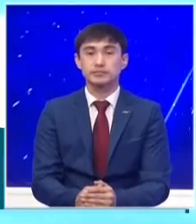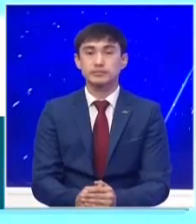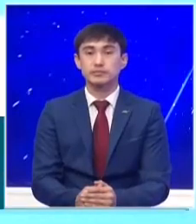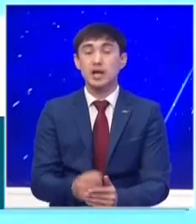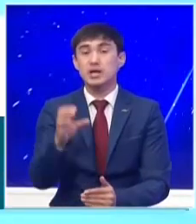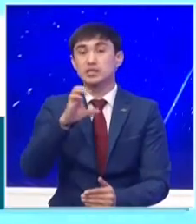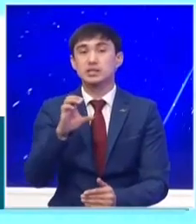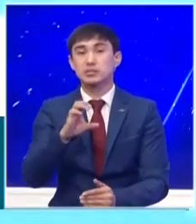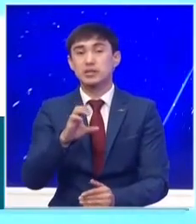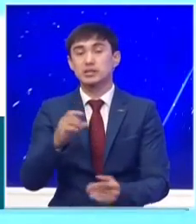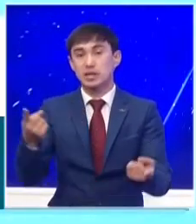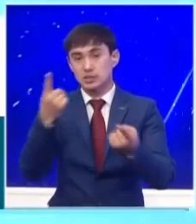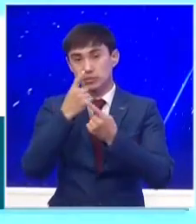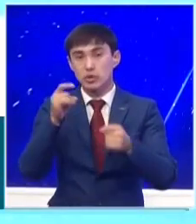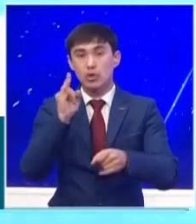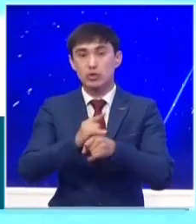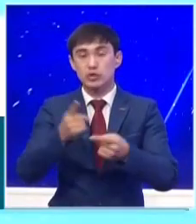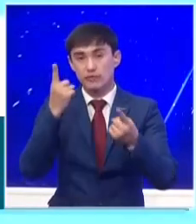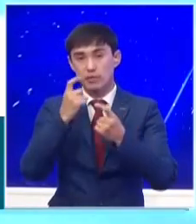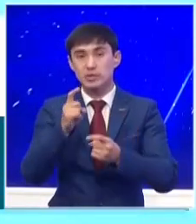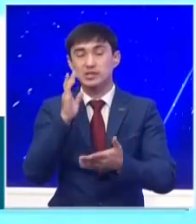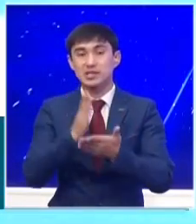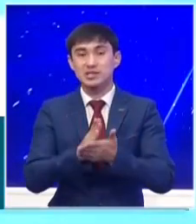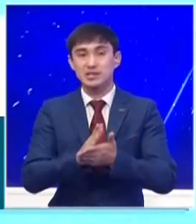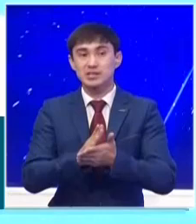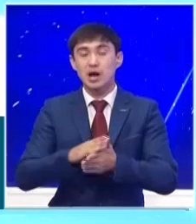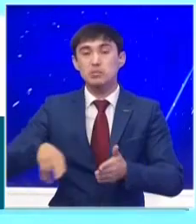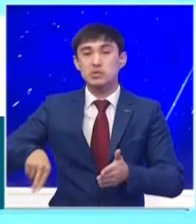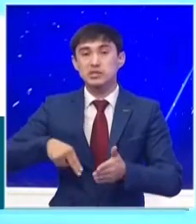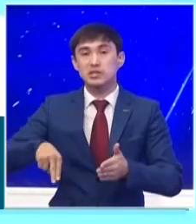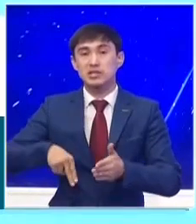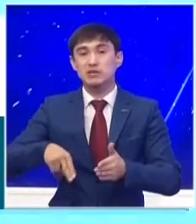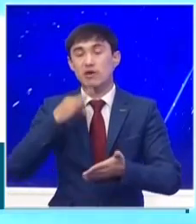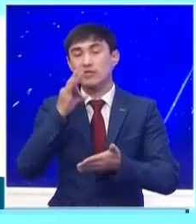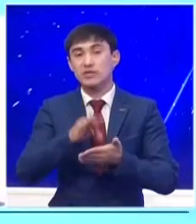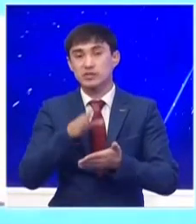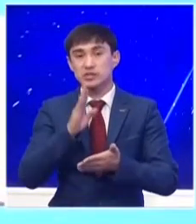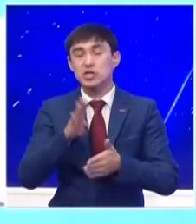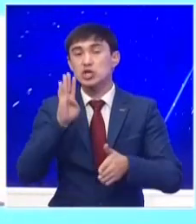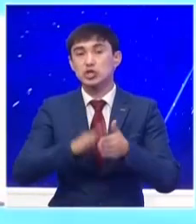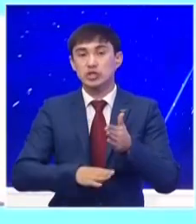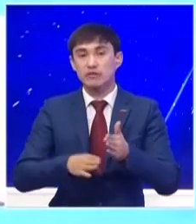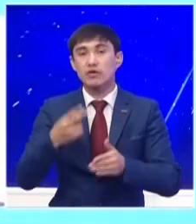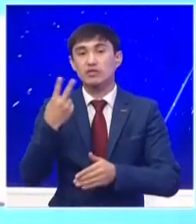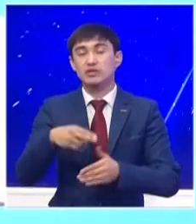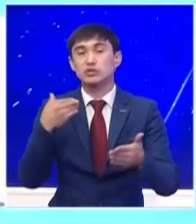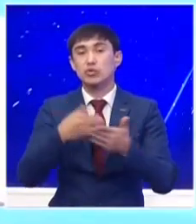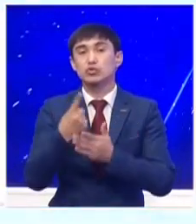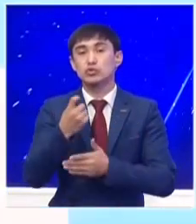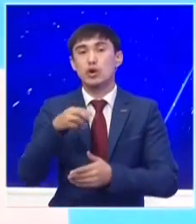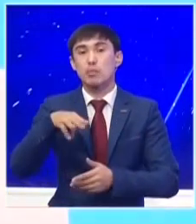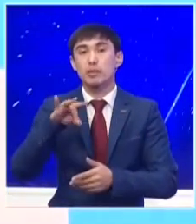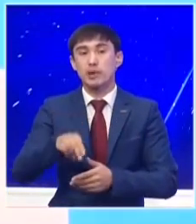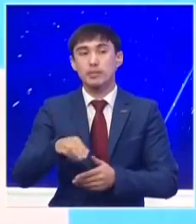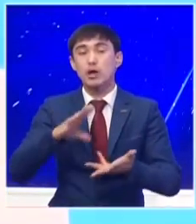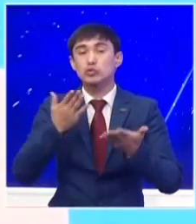С сентября за распространение ложной информации предусматривается административная ответственность в виде штрафа от 20 до 100 МРП,